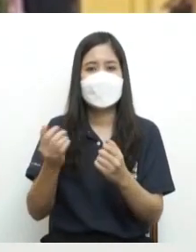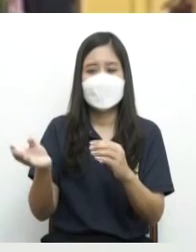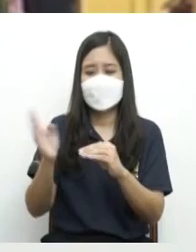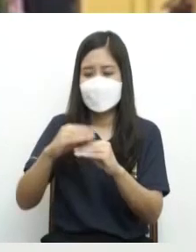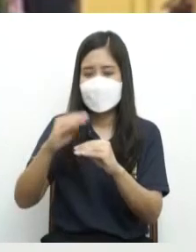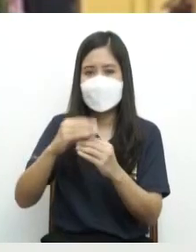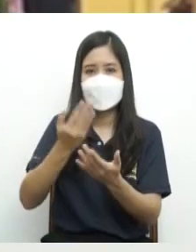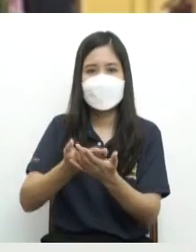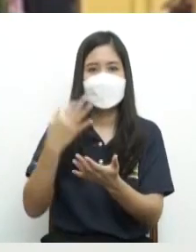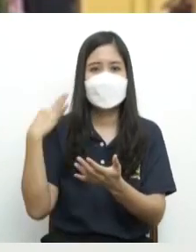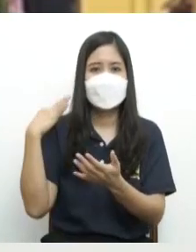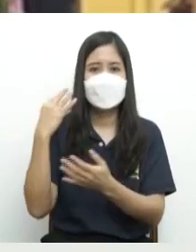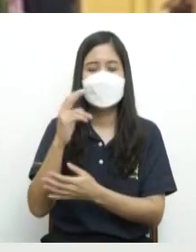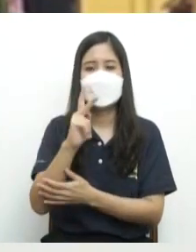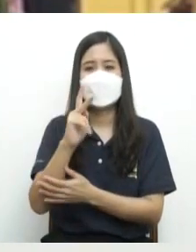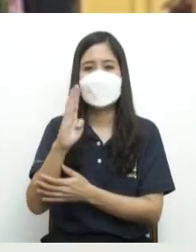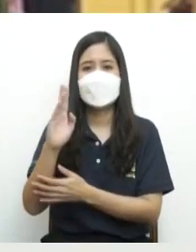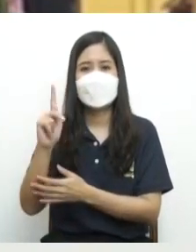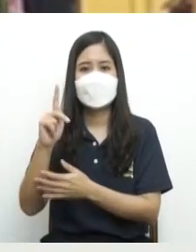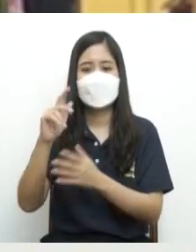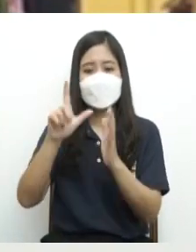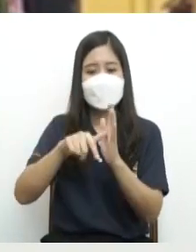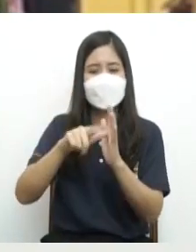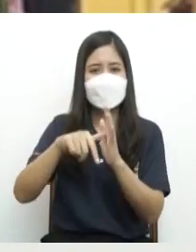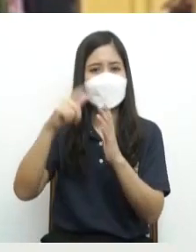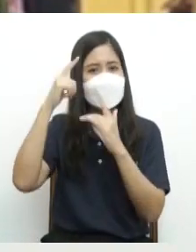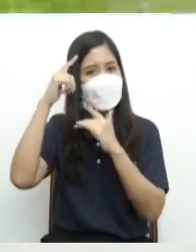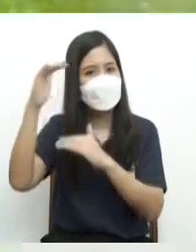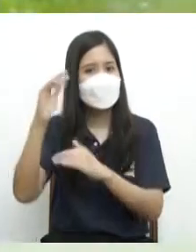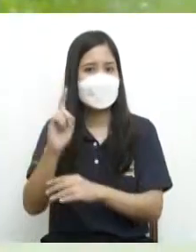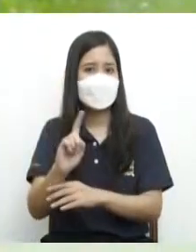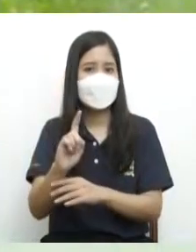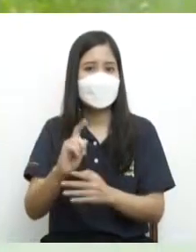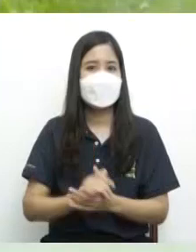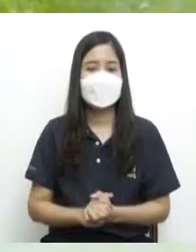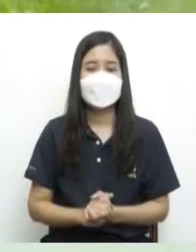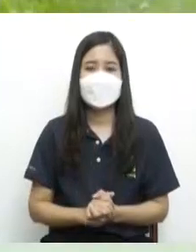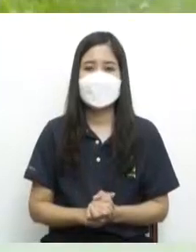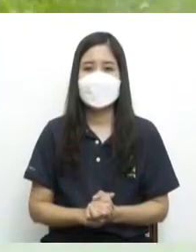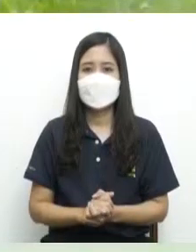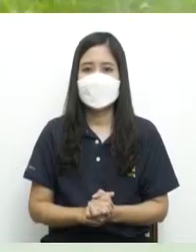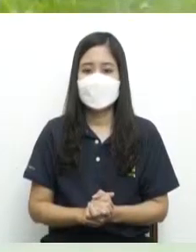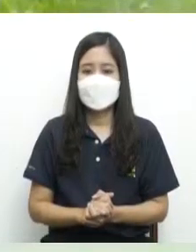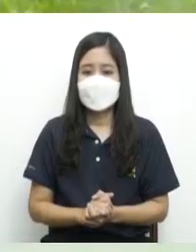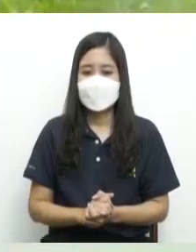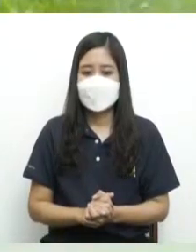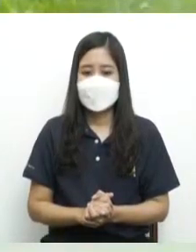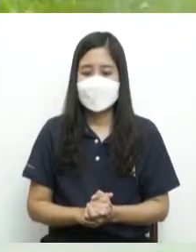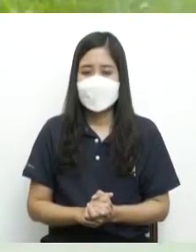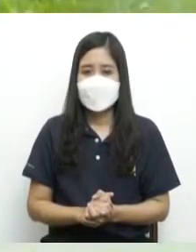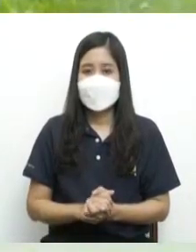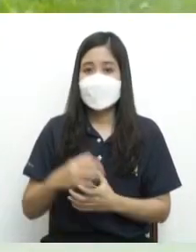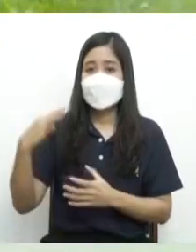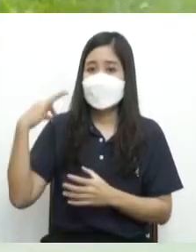าชิกกบข.ค่ะท่านมีความคาดหวังในโครงการนี้อย่างไรบ้างคะ ผมก็มองในฐานะเราเป็นสมาชิกนะ